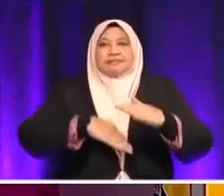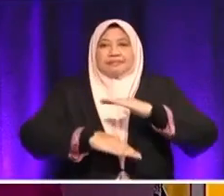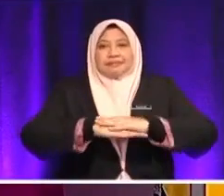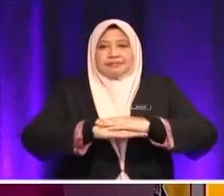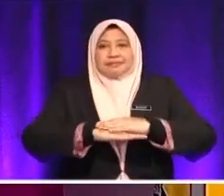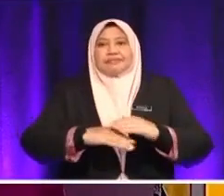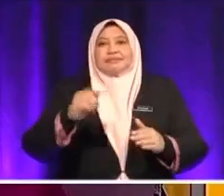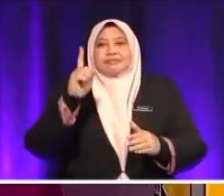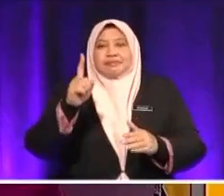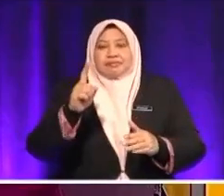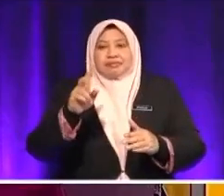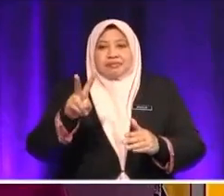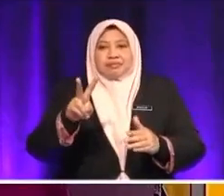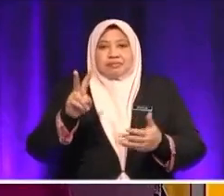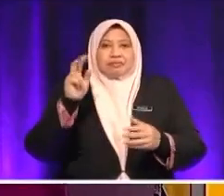kuatir